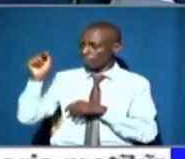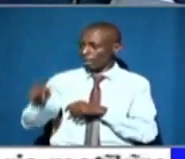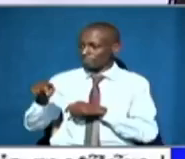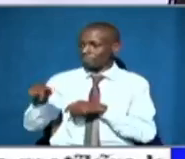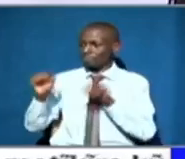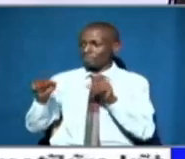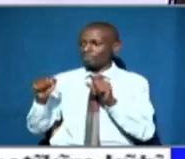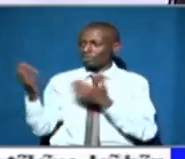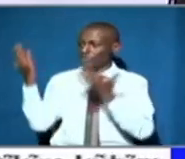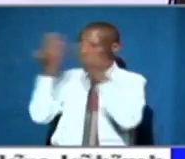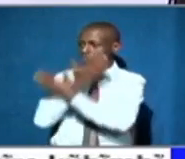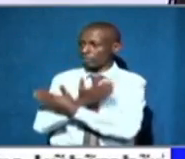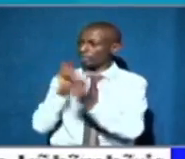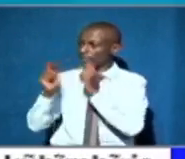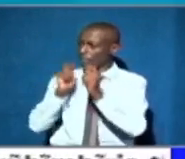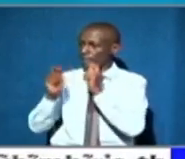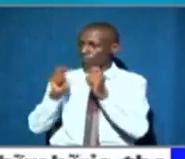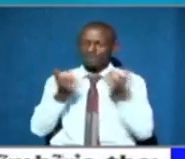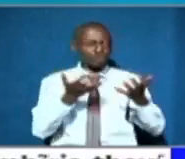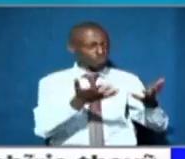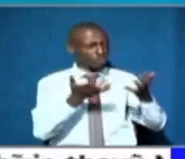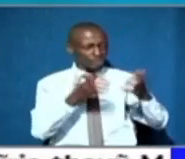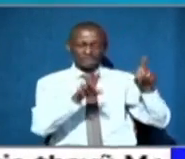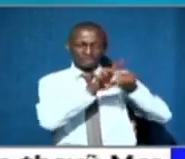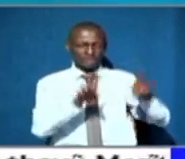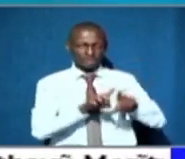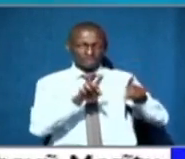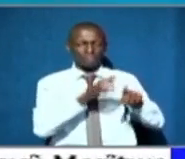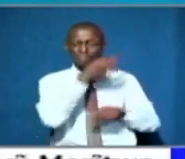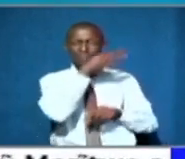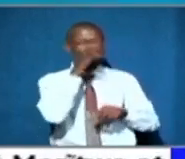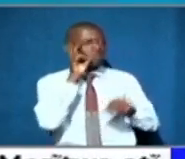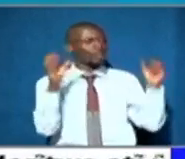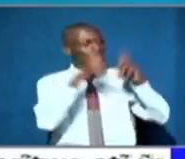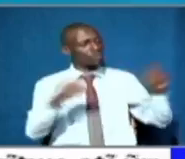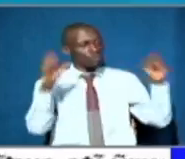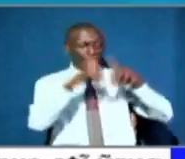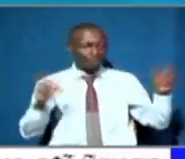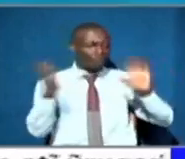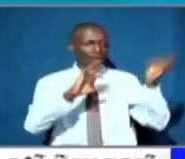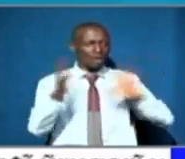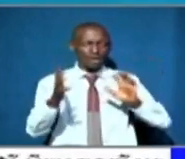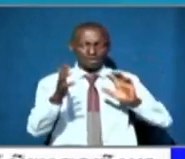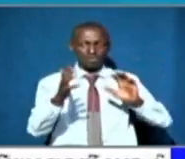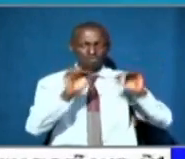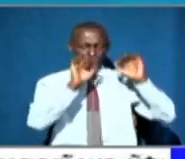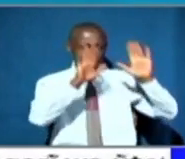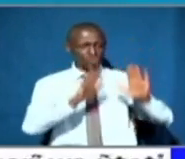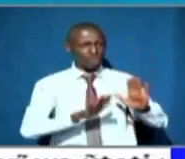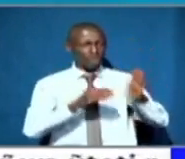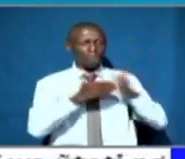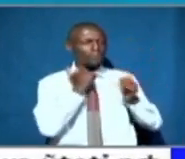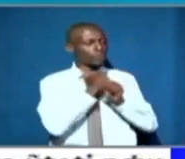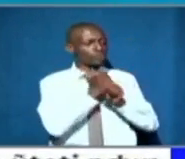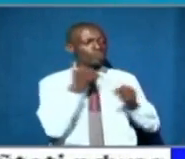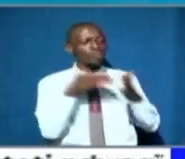tukiala nilia hoinu yeah. Niko tuwa giriru kukinya kiugo modu ahigite hati ya kiudo kikora kukiku higiriri kweka maudu maku yeah. Wera waku kana